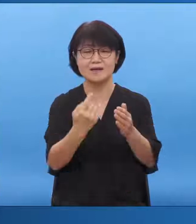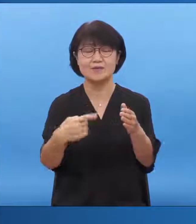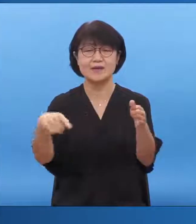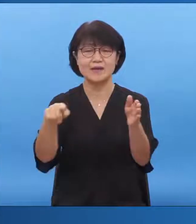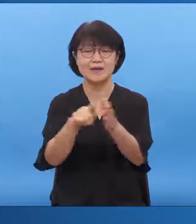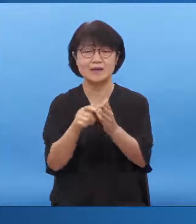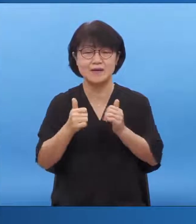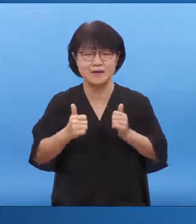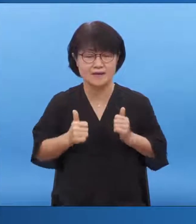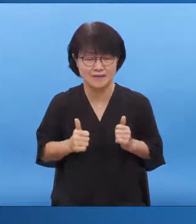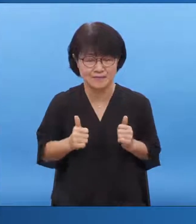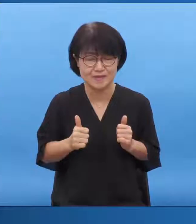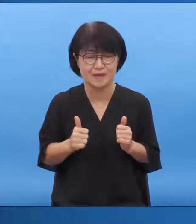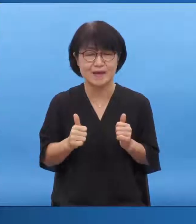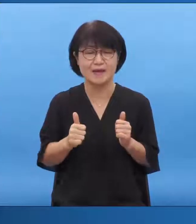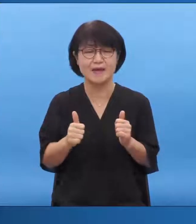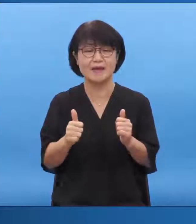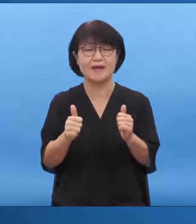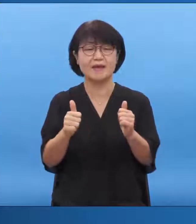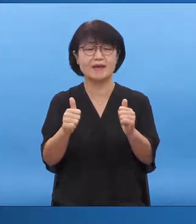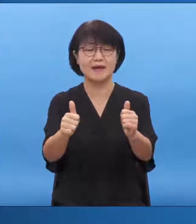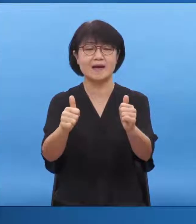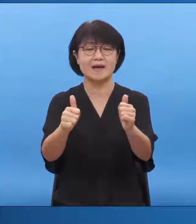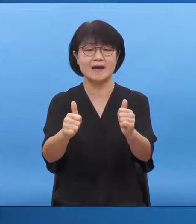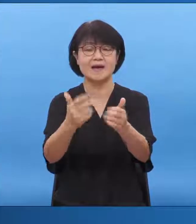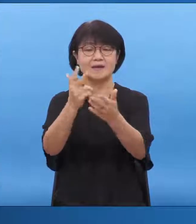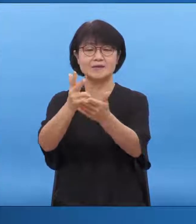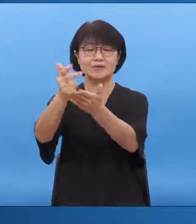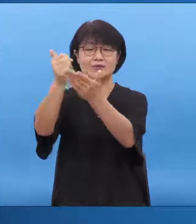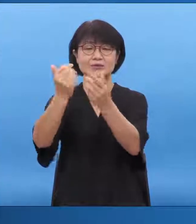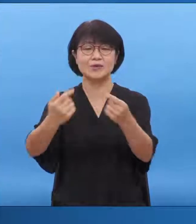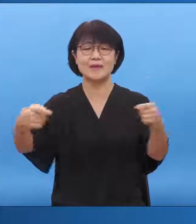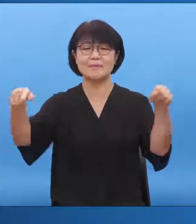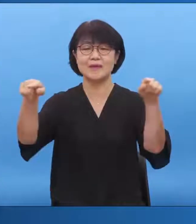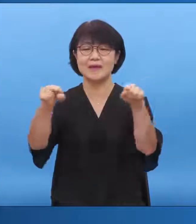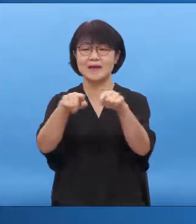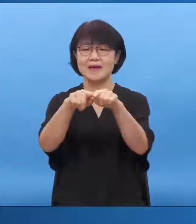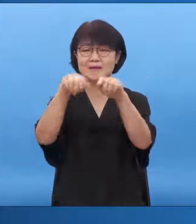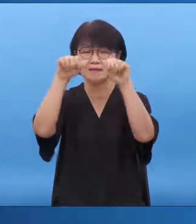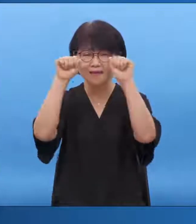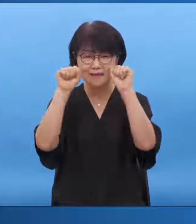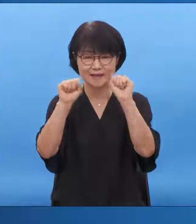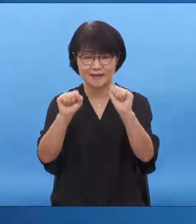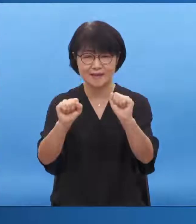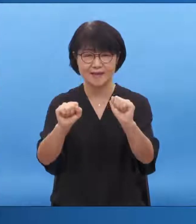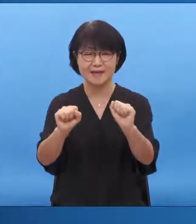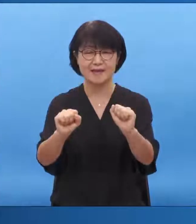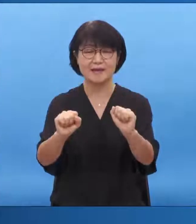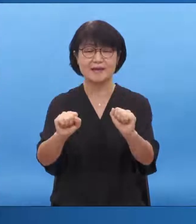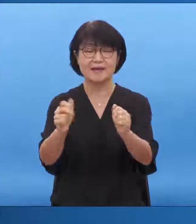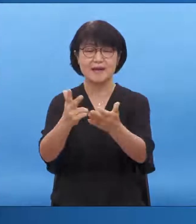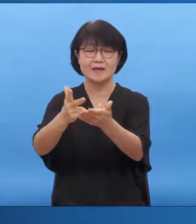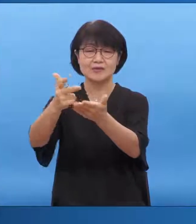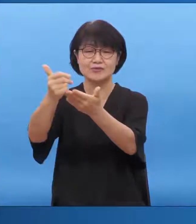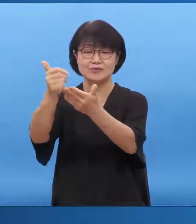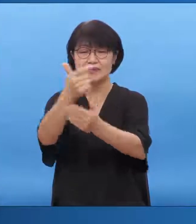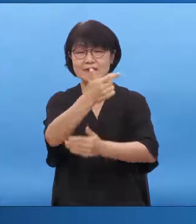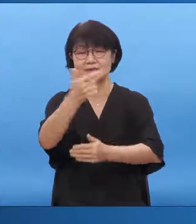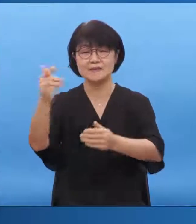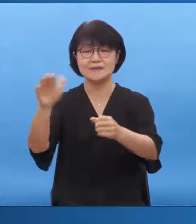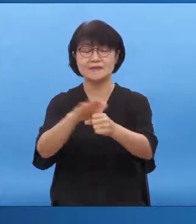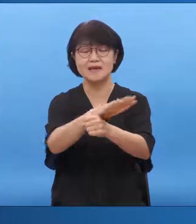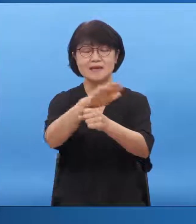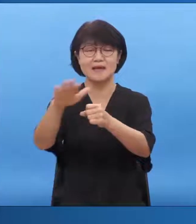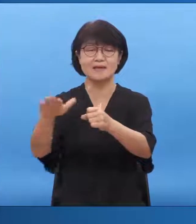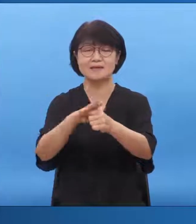사역 위하여 힘을 내라. 주 함께 하시겠네. 주의